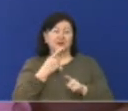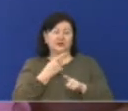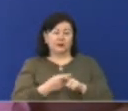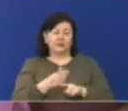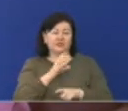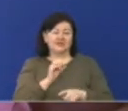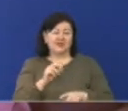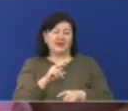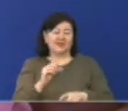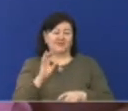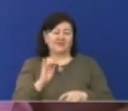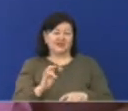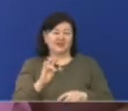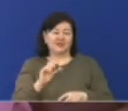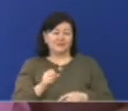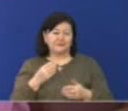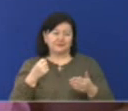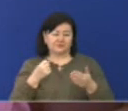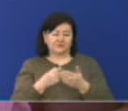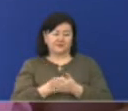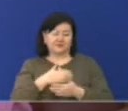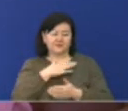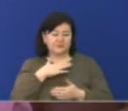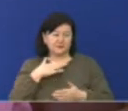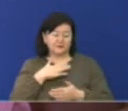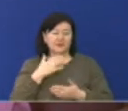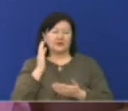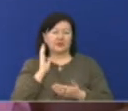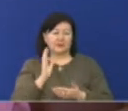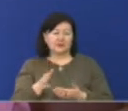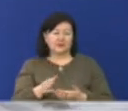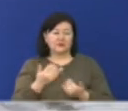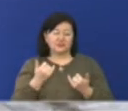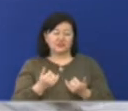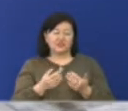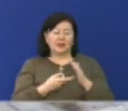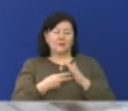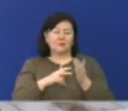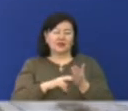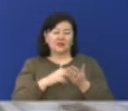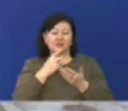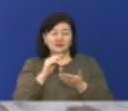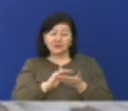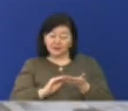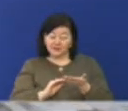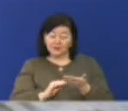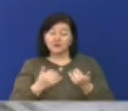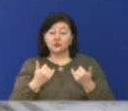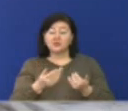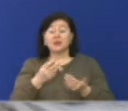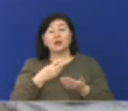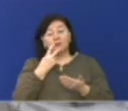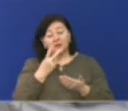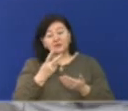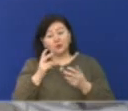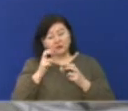разработан алматинской фирмой. В настоящее время их проект готов, он отправлен на экспертизу. Площадь Оязова будет реконструирована подрядчиками